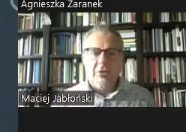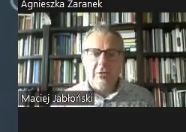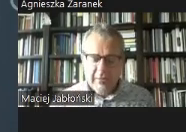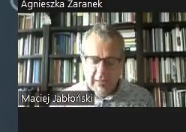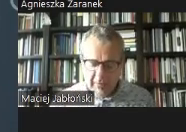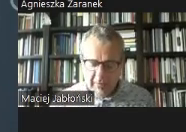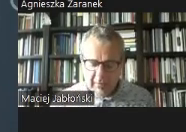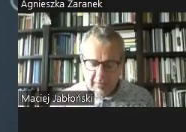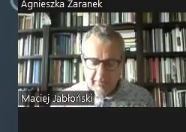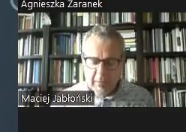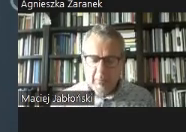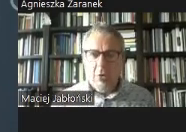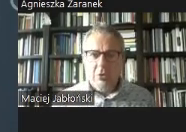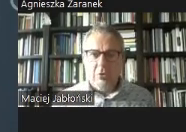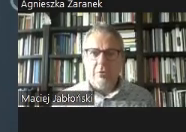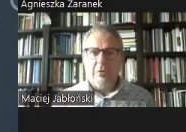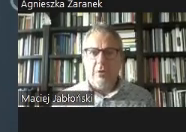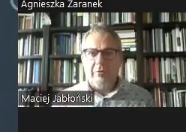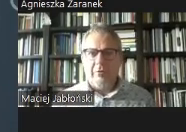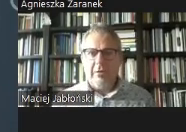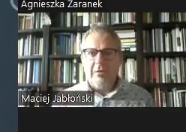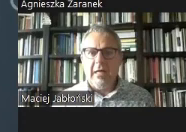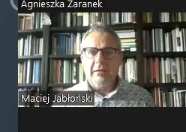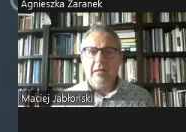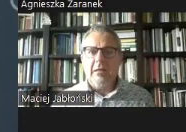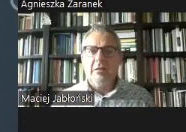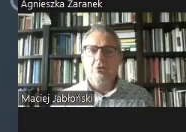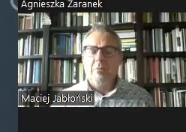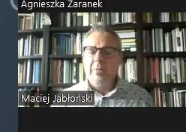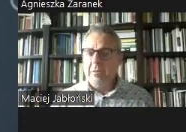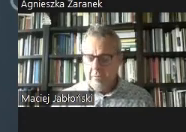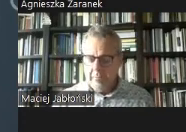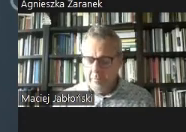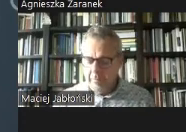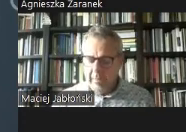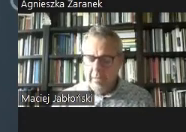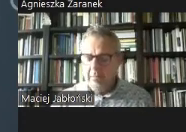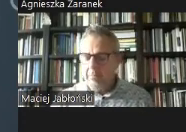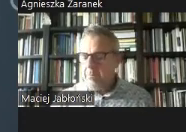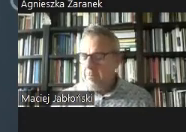tutaj właśnie to jest jakby kończąc i ostatnie zdanie, czy my...